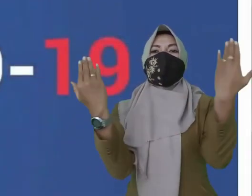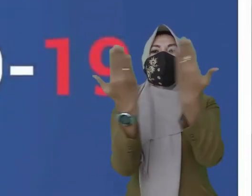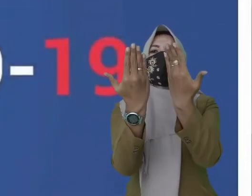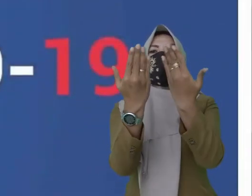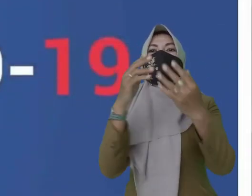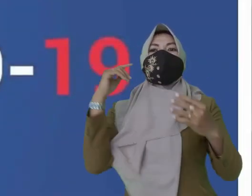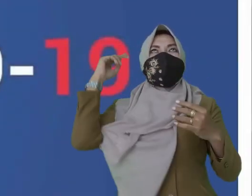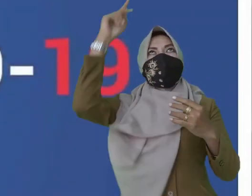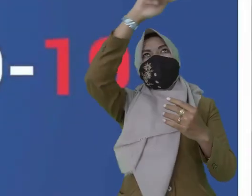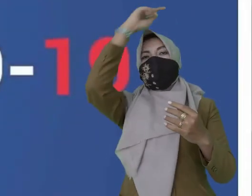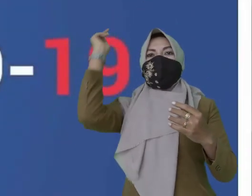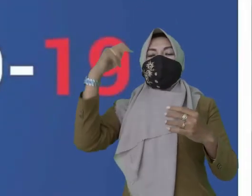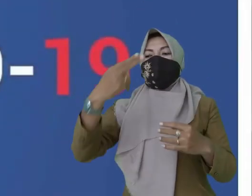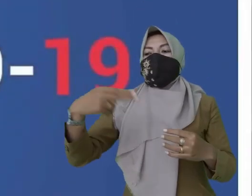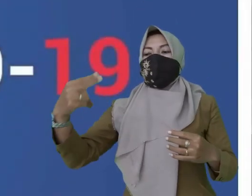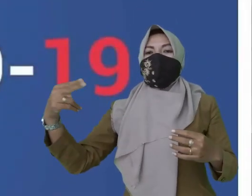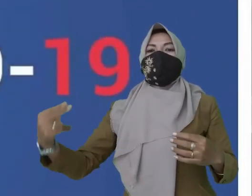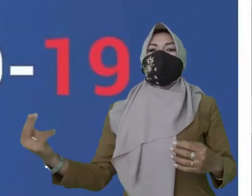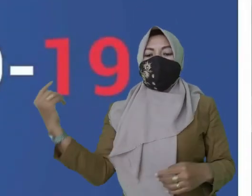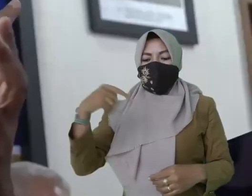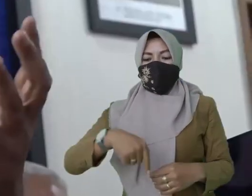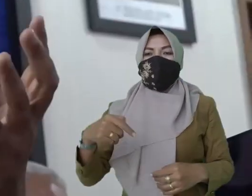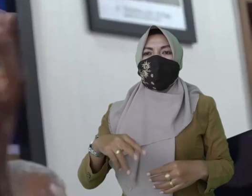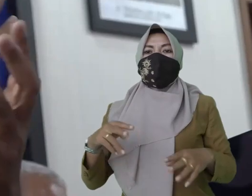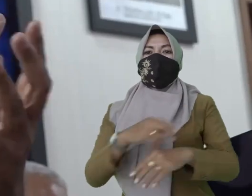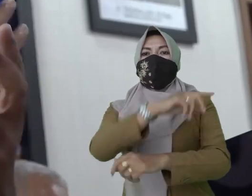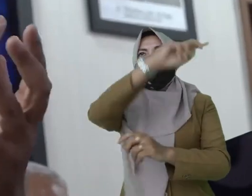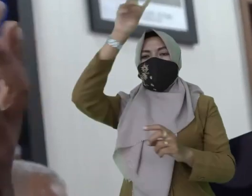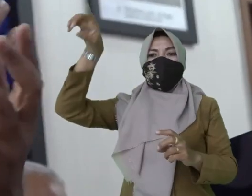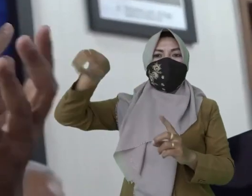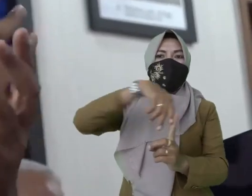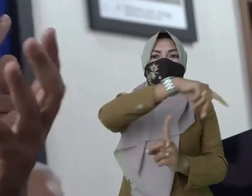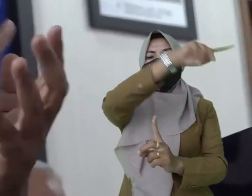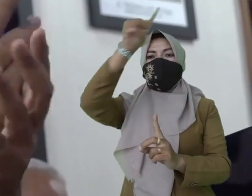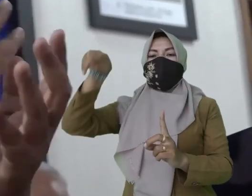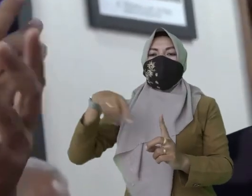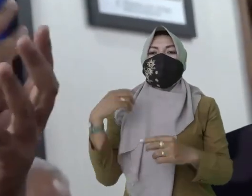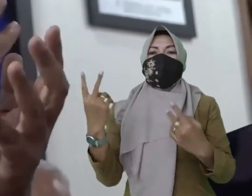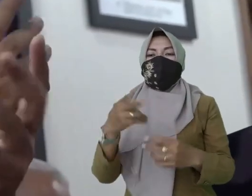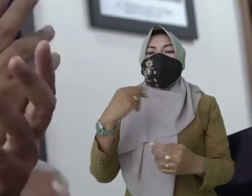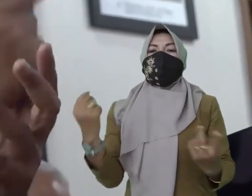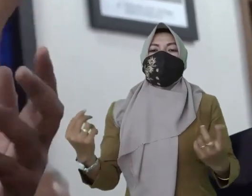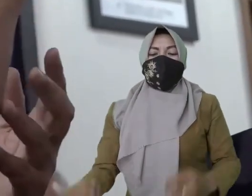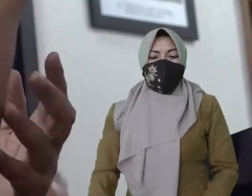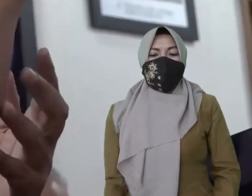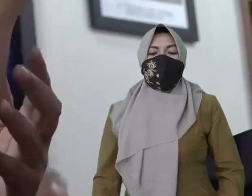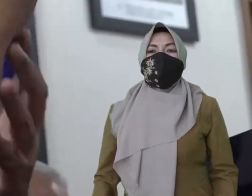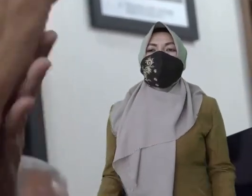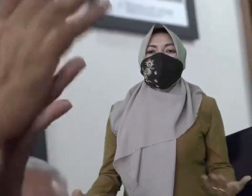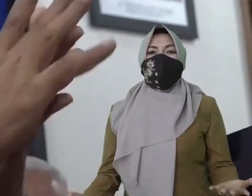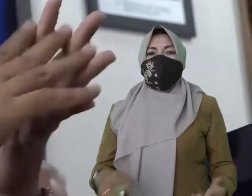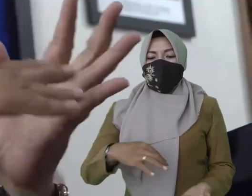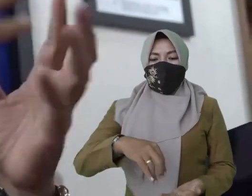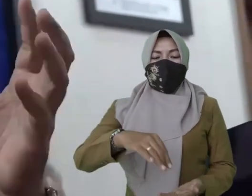Maret 2020 resmi diumumkan oleh Presiden kita, Indonesia sudah menjadi salah satu negara terinfeksi oleh virus COVID, 2 kasus saat